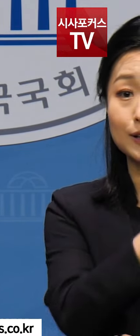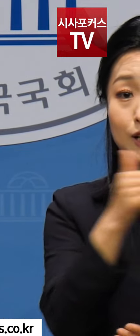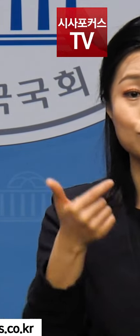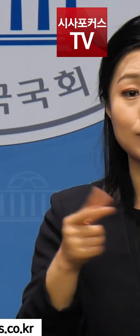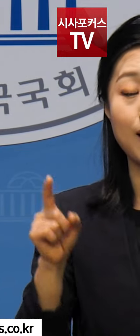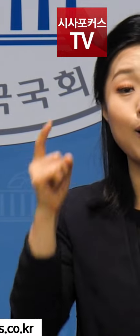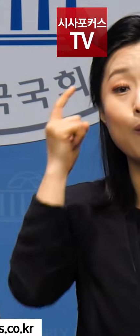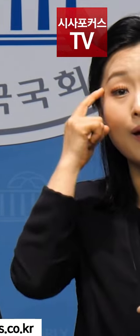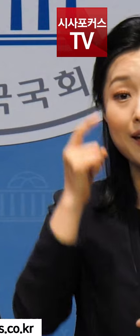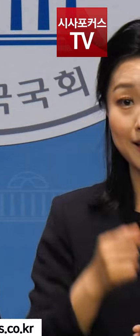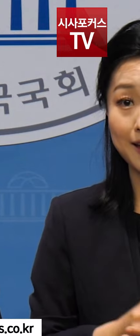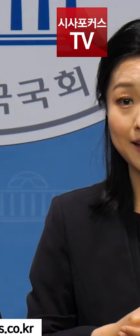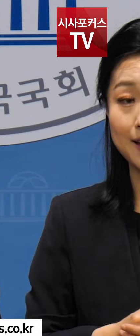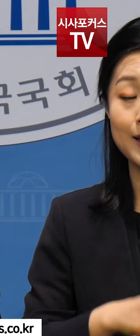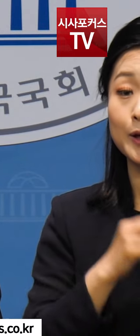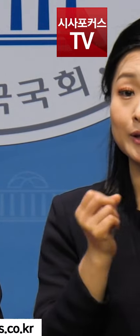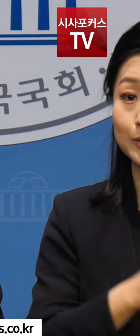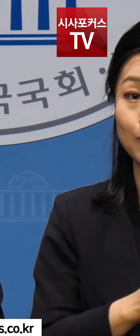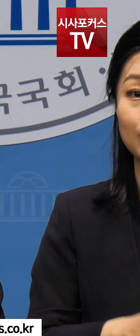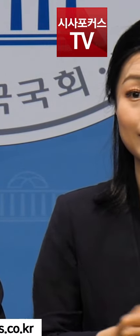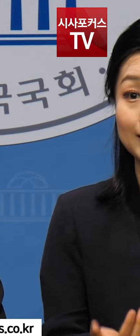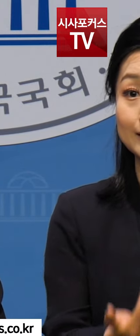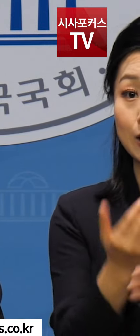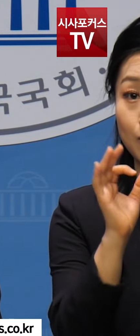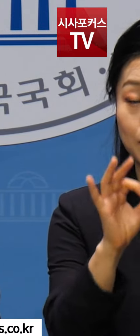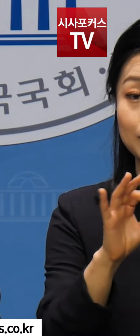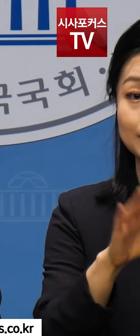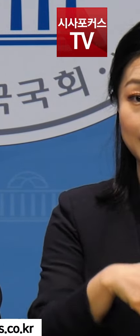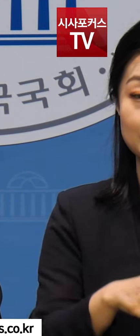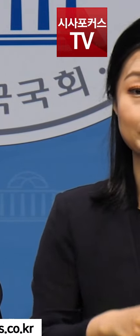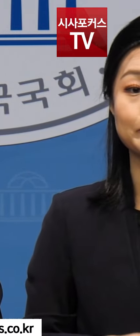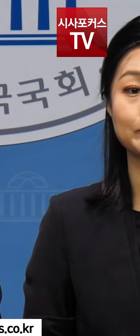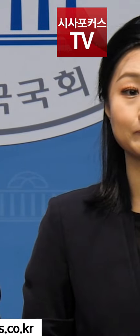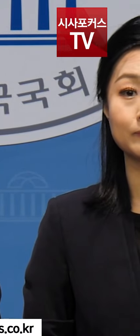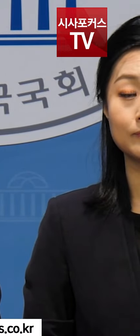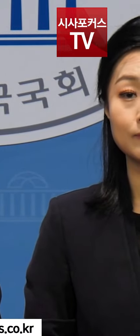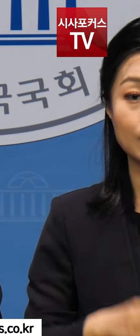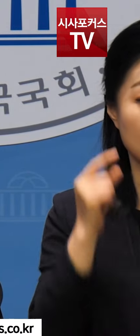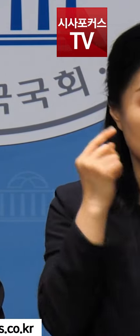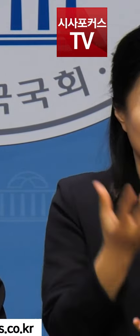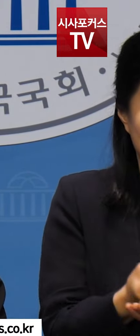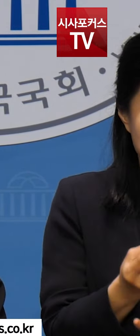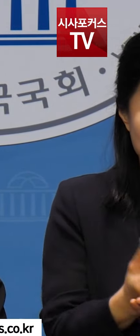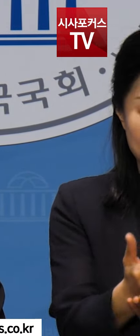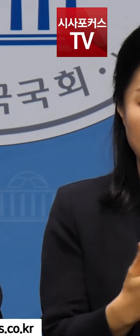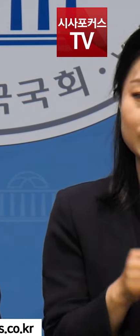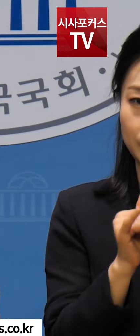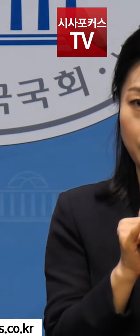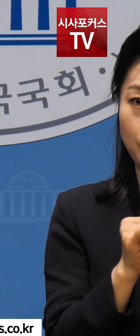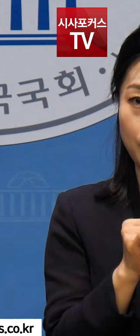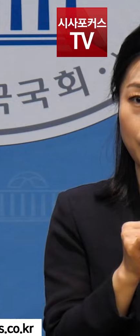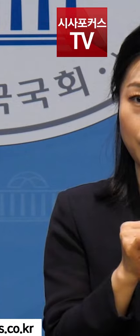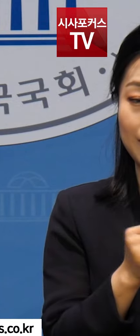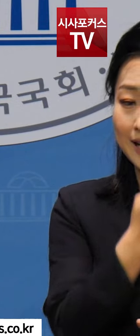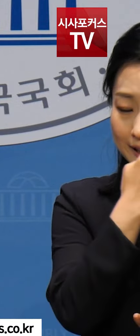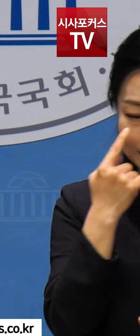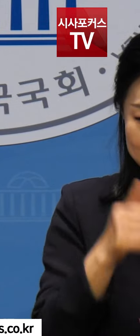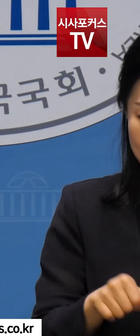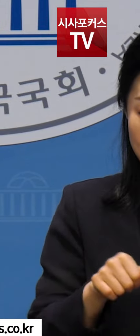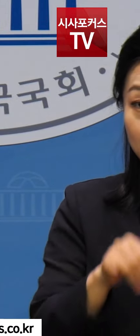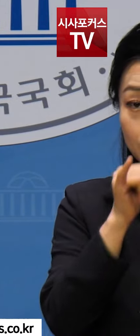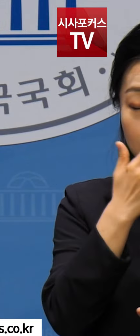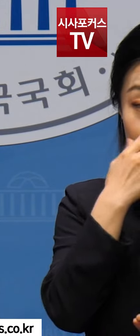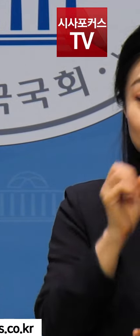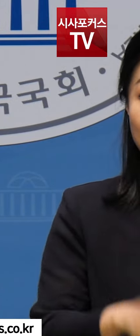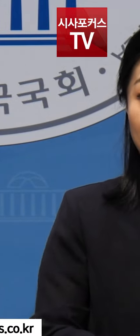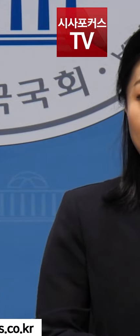알 수가 없습니다. 그리고 이번 사건에서 보시면 아시겠지만 녹취록도 뼈니 나와 있는 그러한 증거들은